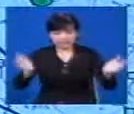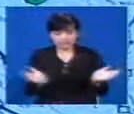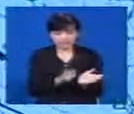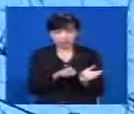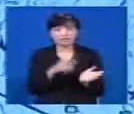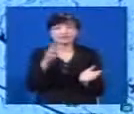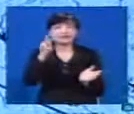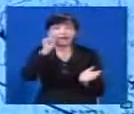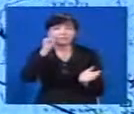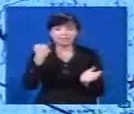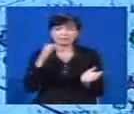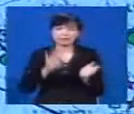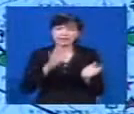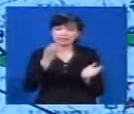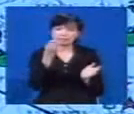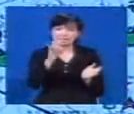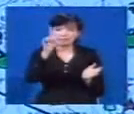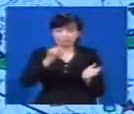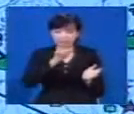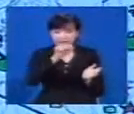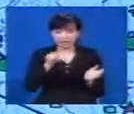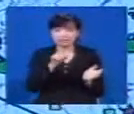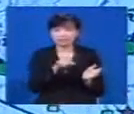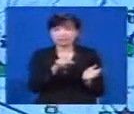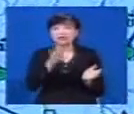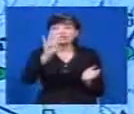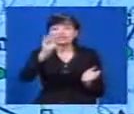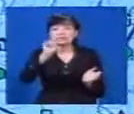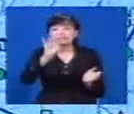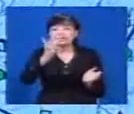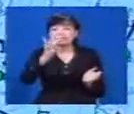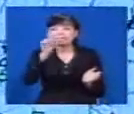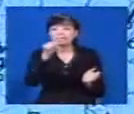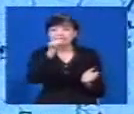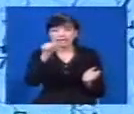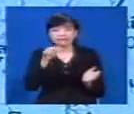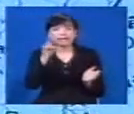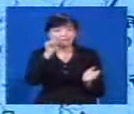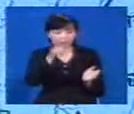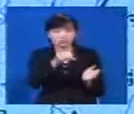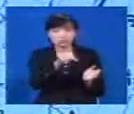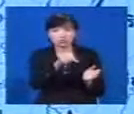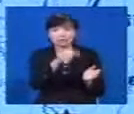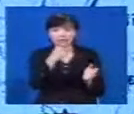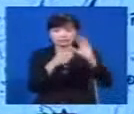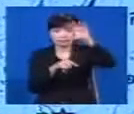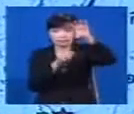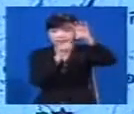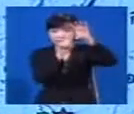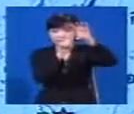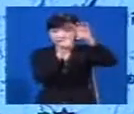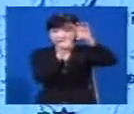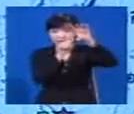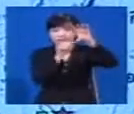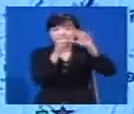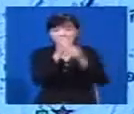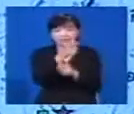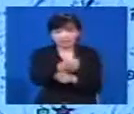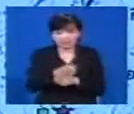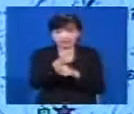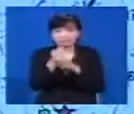ากถ้าฝนตกเหนือเขื่อนเข้าที่ภาคเหนือนะครับจะเกิดผลดี คือ น้ำในเขื่อนพิพลจะมีเยอะสามารถทำการเกษตรในปีหน้า